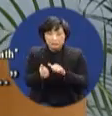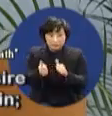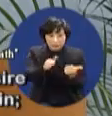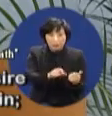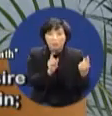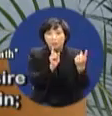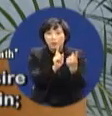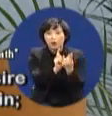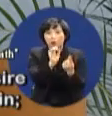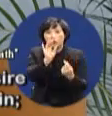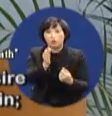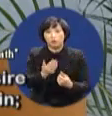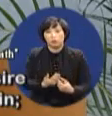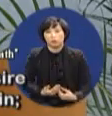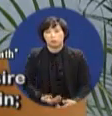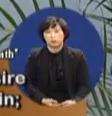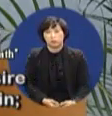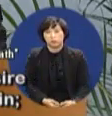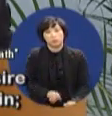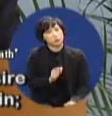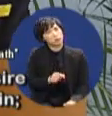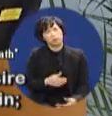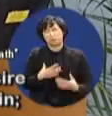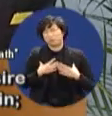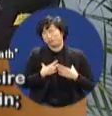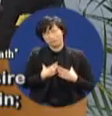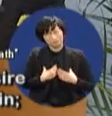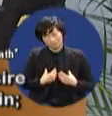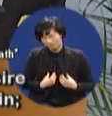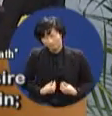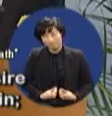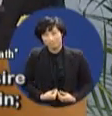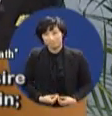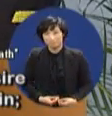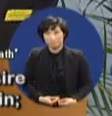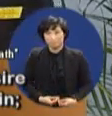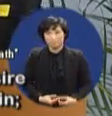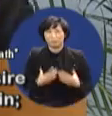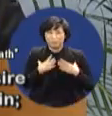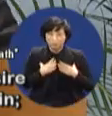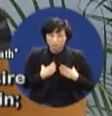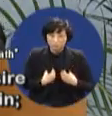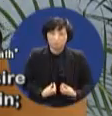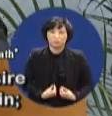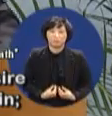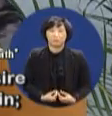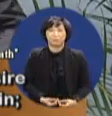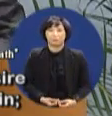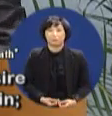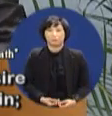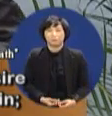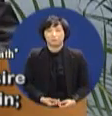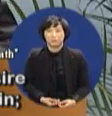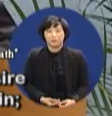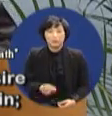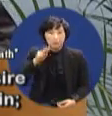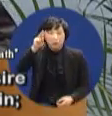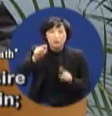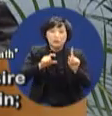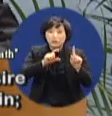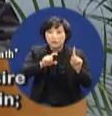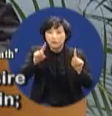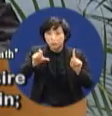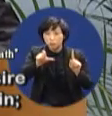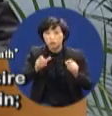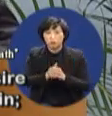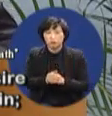사망이 왔나니. 이건 절망적인 거야. 절망적인 거. 예, 야고보서 1장